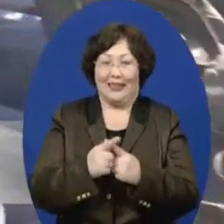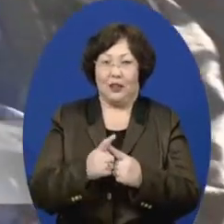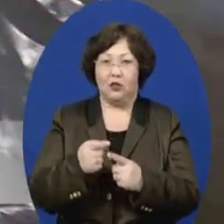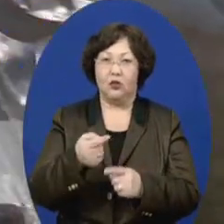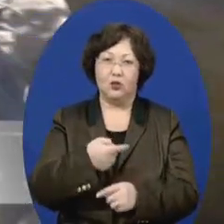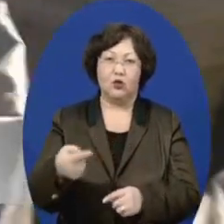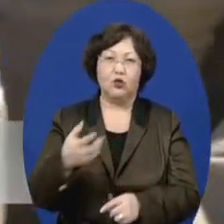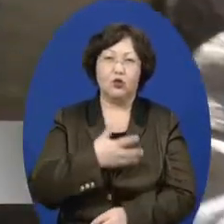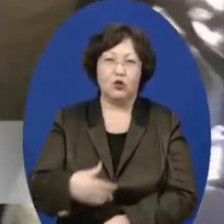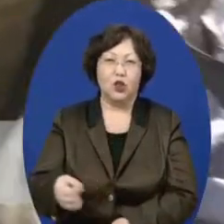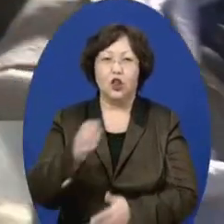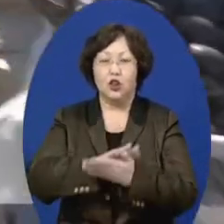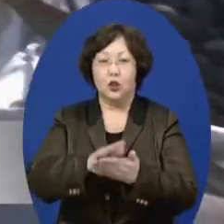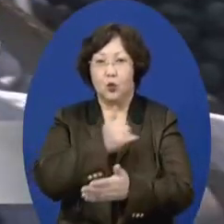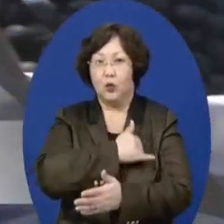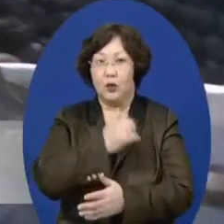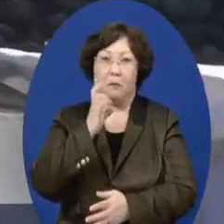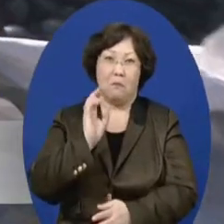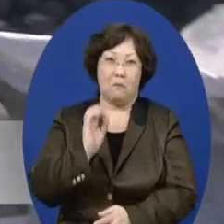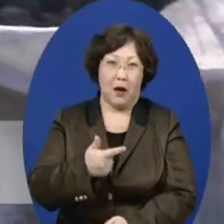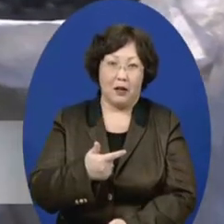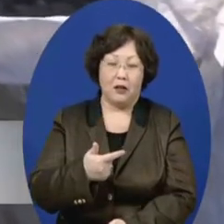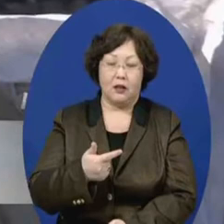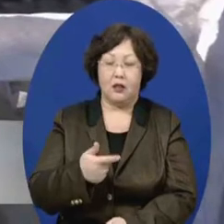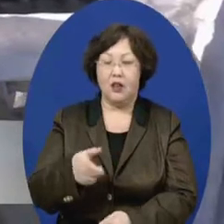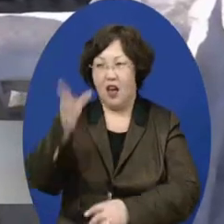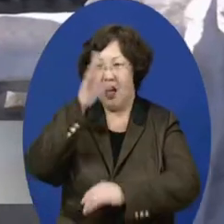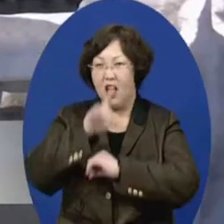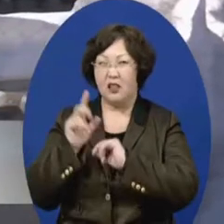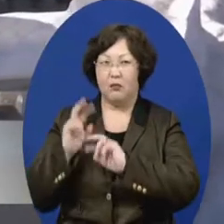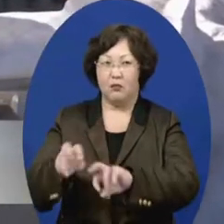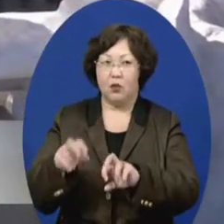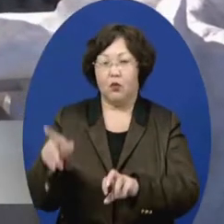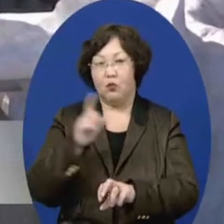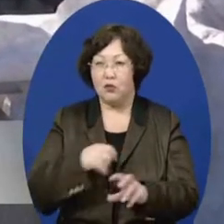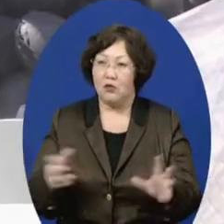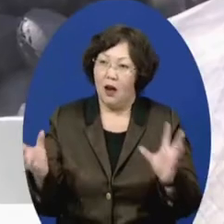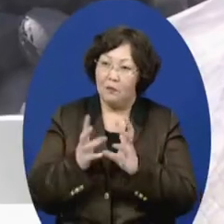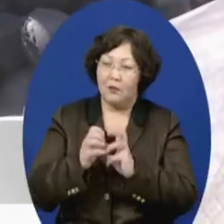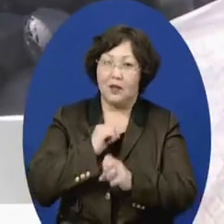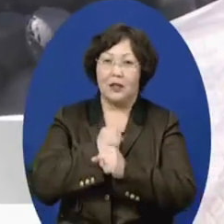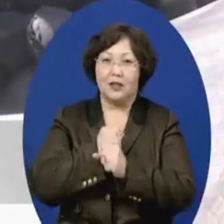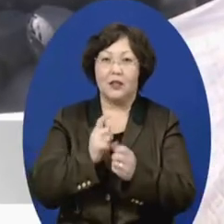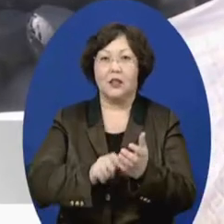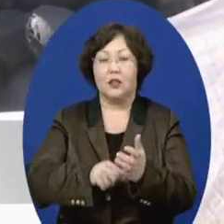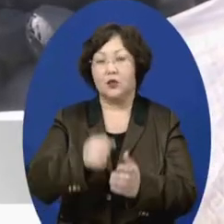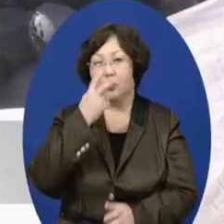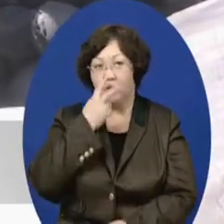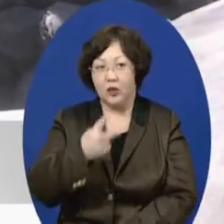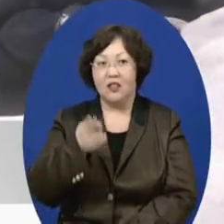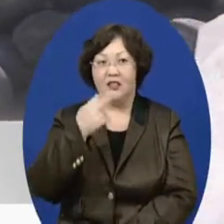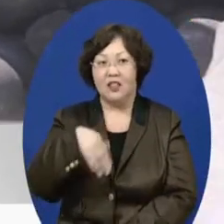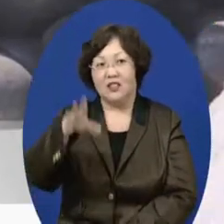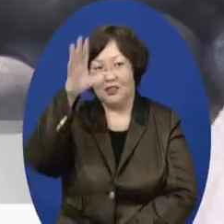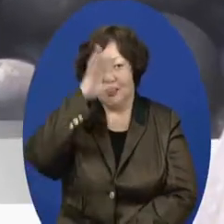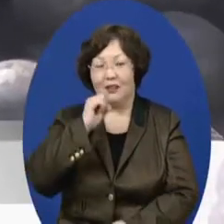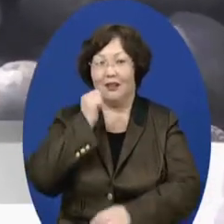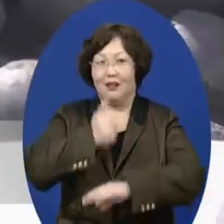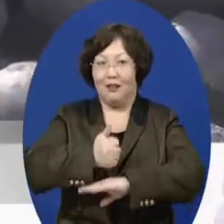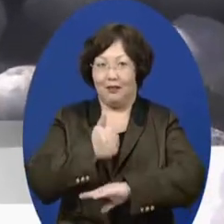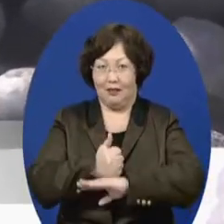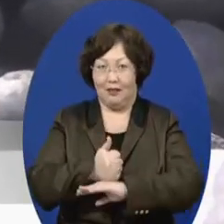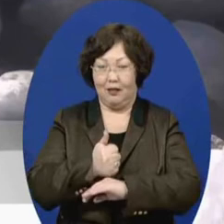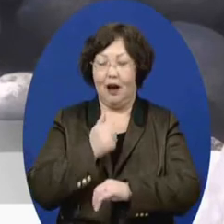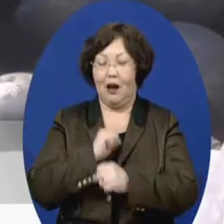Шинэ удирдлагын баг эхний ээлжинд Эрдэмтэн судлаачдын баг байгуулах шаардлагатай гэж үзлээ. Энэ хүрээнд дэд сайдаар ахлуулсан ажлын хэсэг